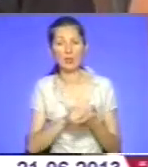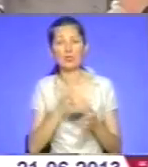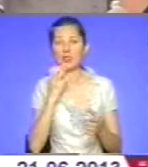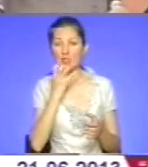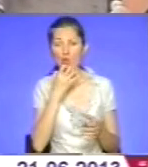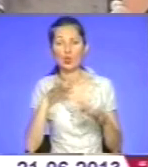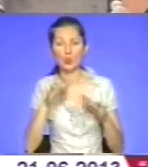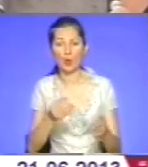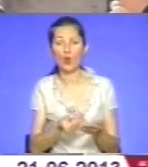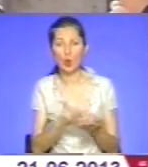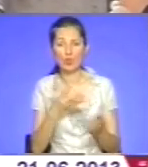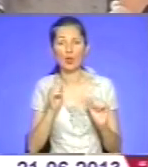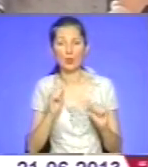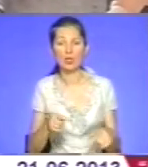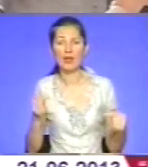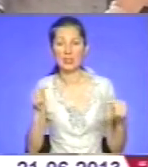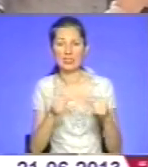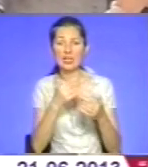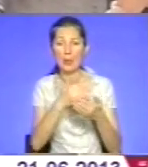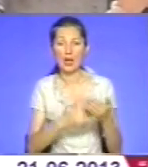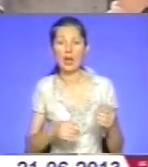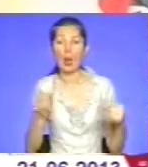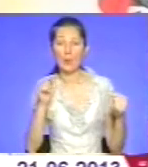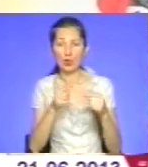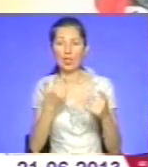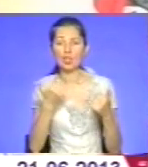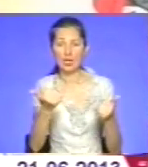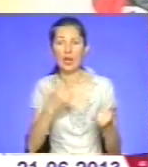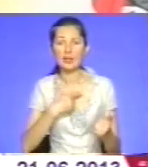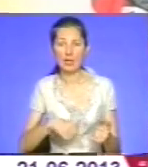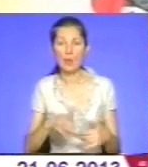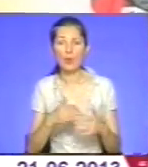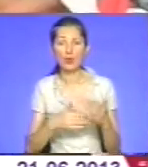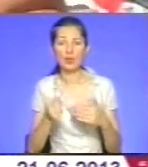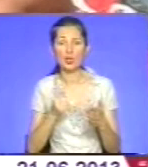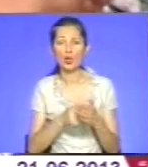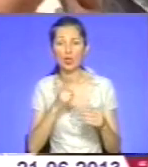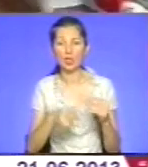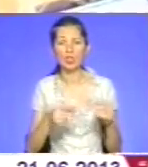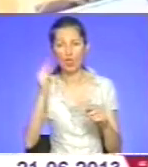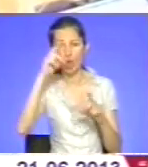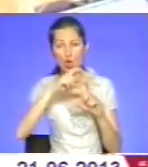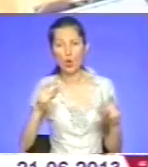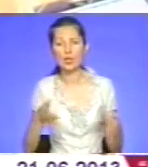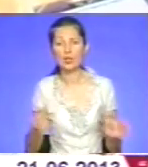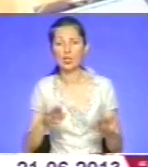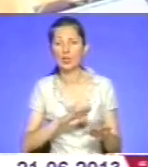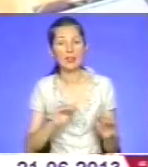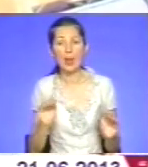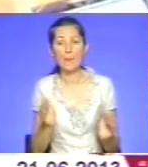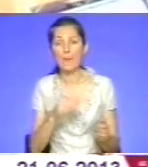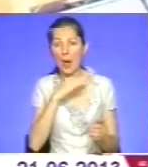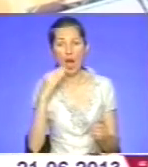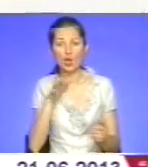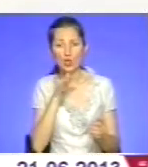справою, оцінювали можливості, визначали перелік підходящих для себе професій. До закінчення школи лишилося небагато, тому потрібно